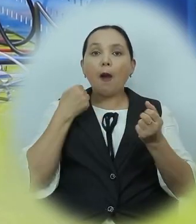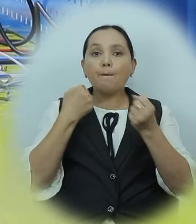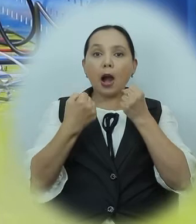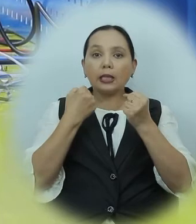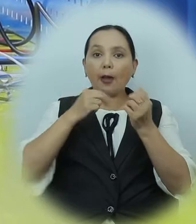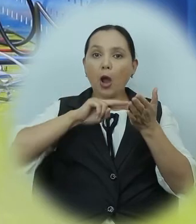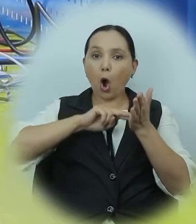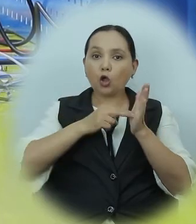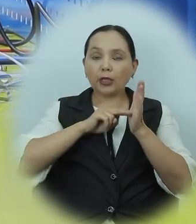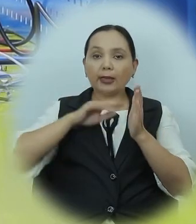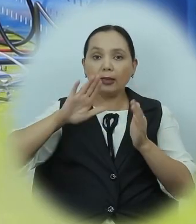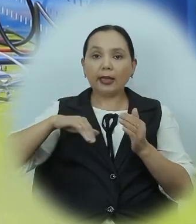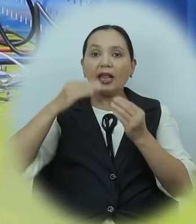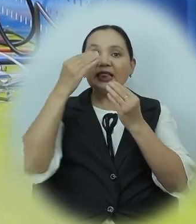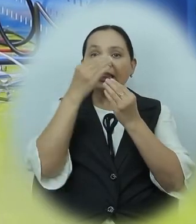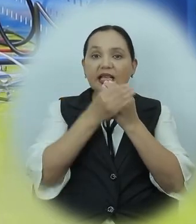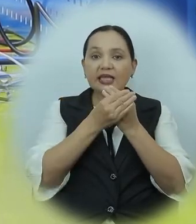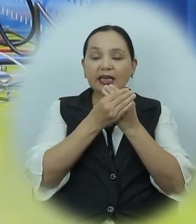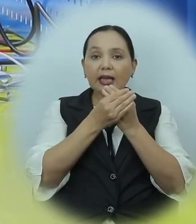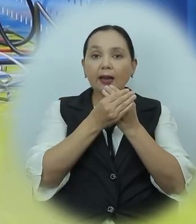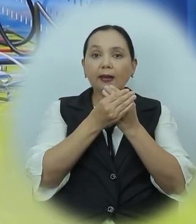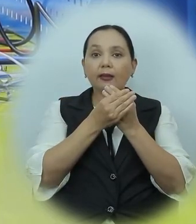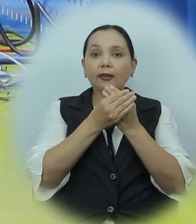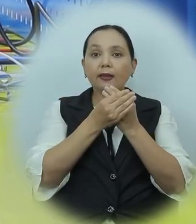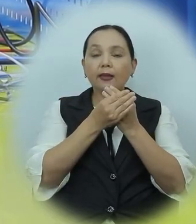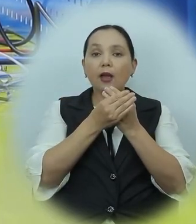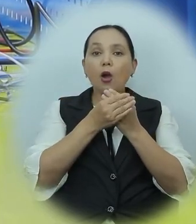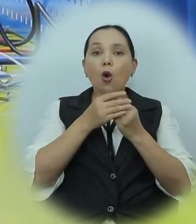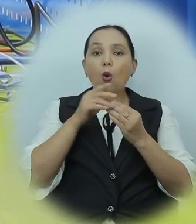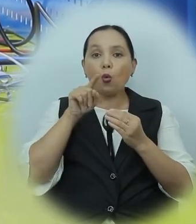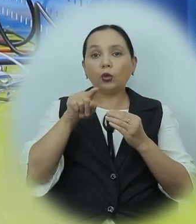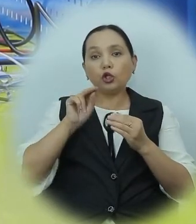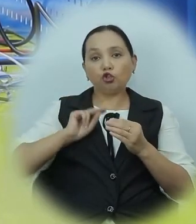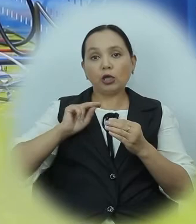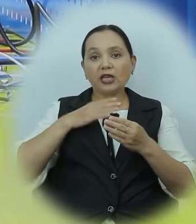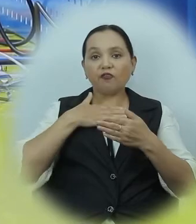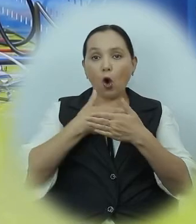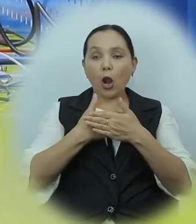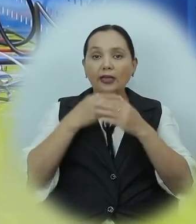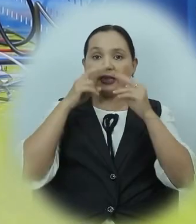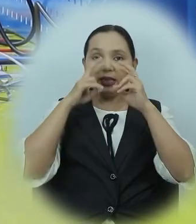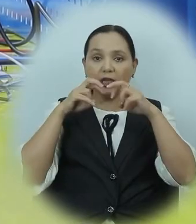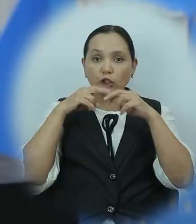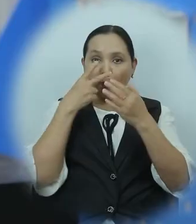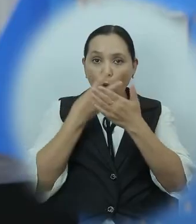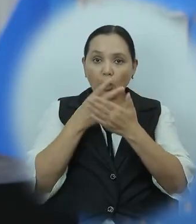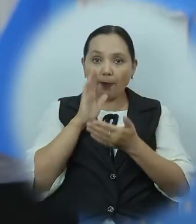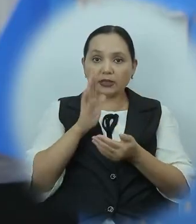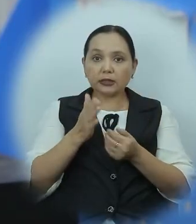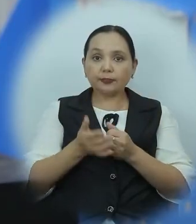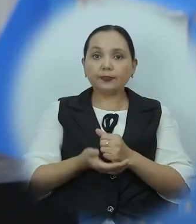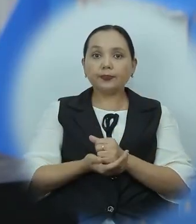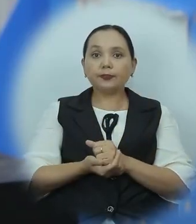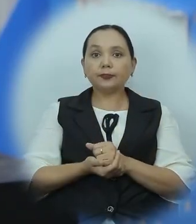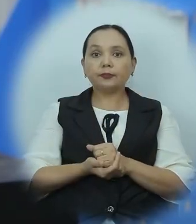Mahkamlab qotirilgandan keyin nasatkalar kiygizib uni ishlash faoliyatini tekshirib ko'ramiz.